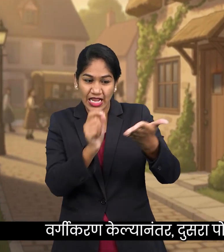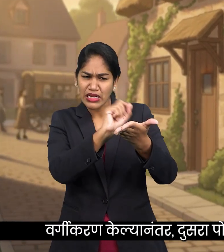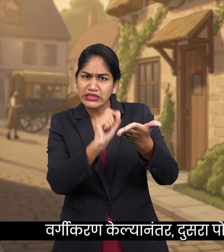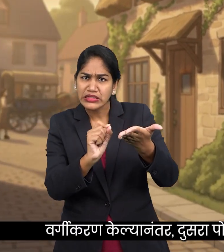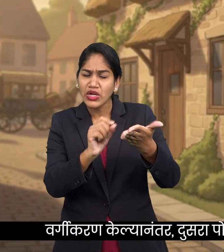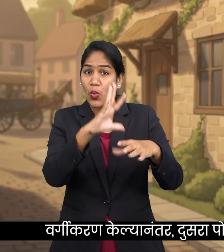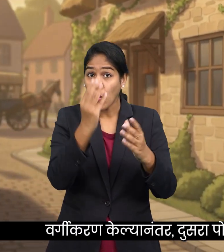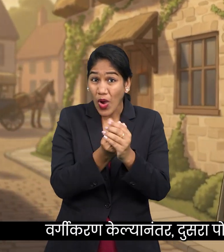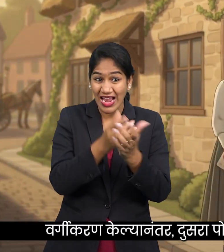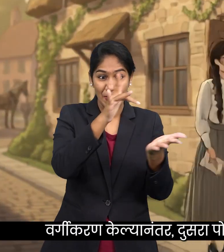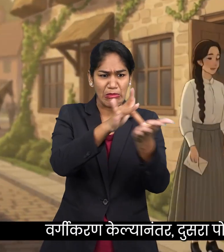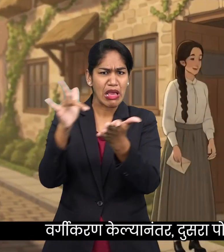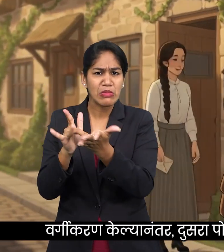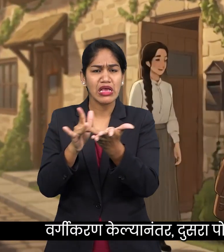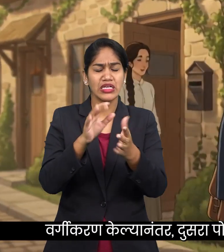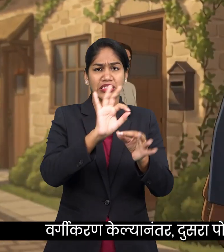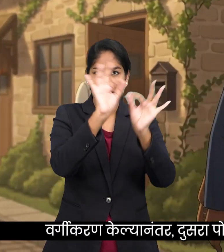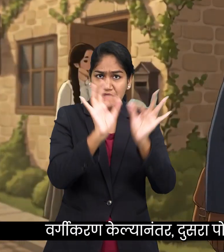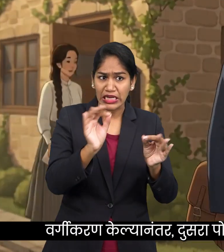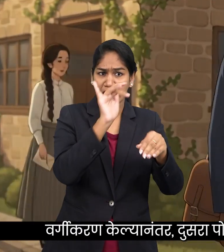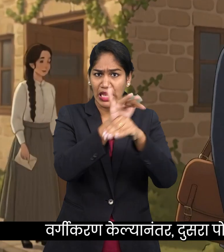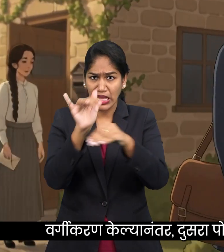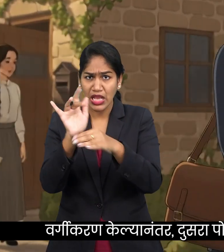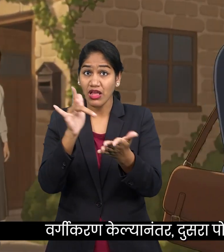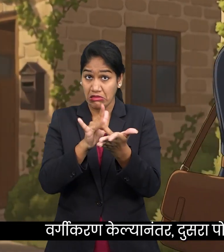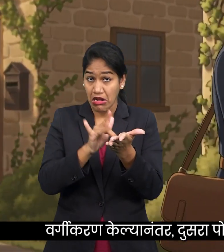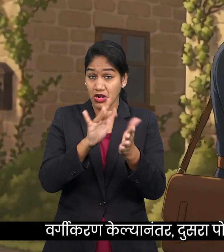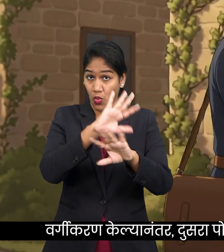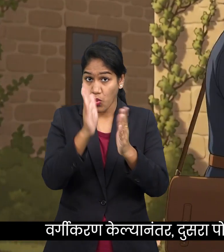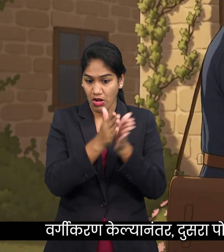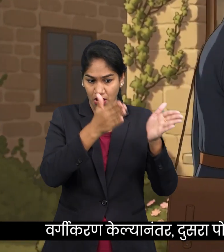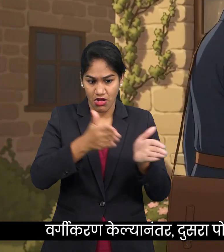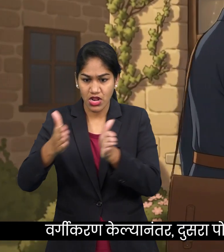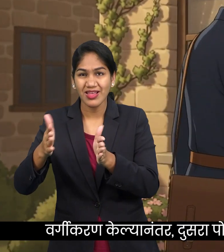वर्गीकरण केल्यानंतर दुसरा पोस्टमन पत्र थेट त्या व्यक्तीच्या घरी पोहोचवायचा.